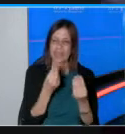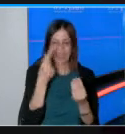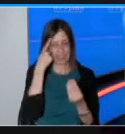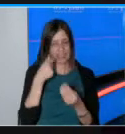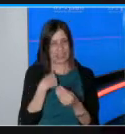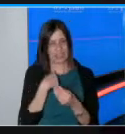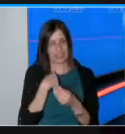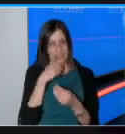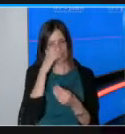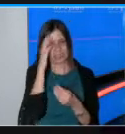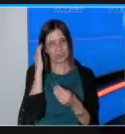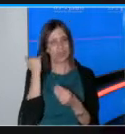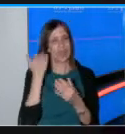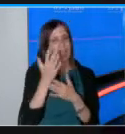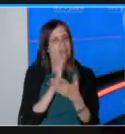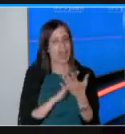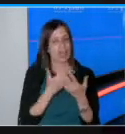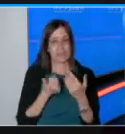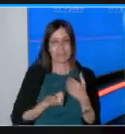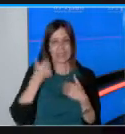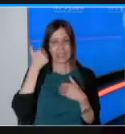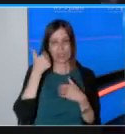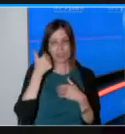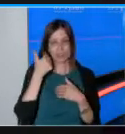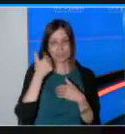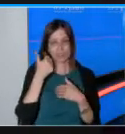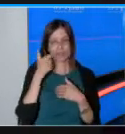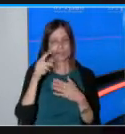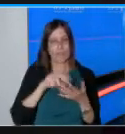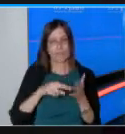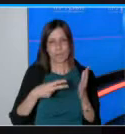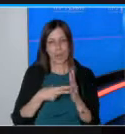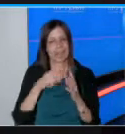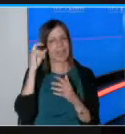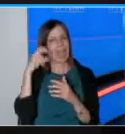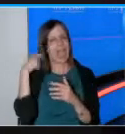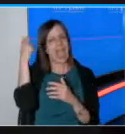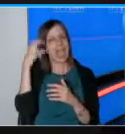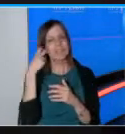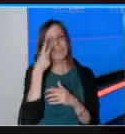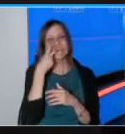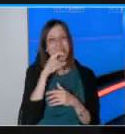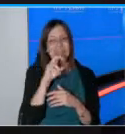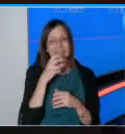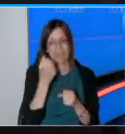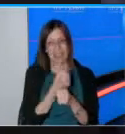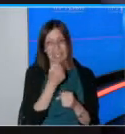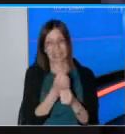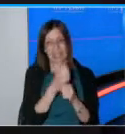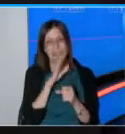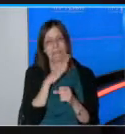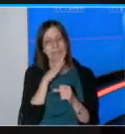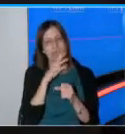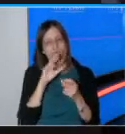לטעמי, חלק מהמנהיגות הפוליטית הערבית מעדיף להתעסק